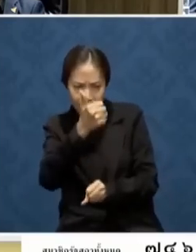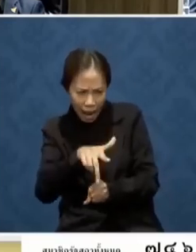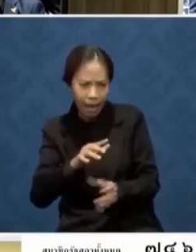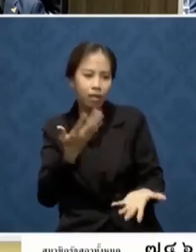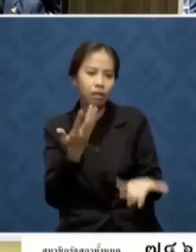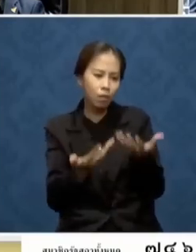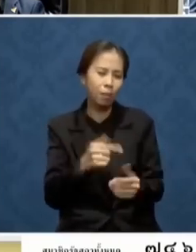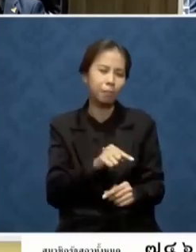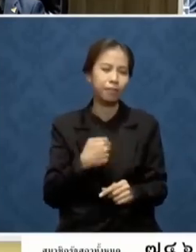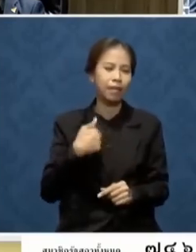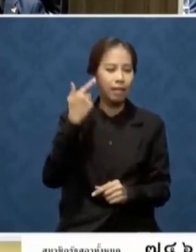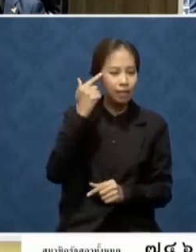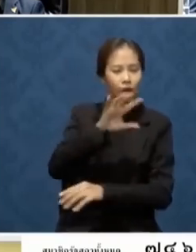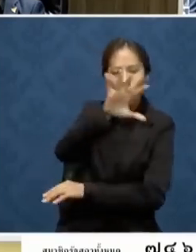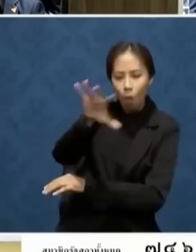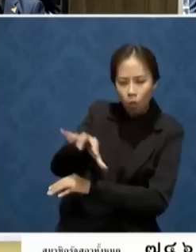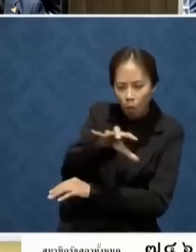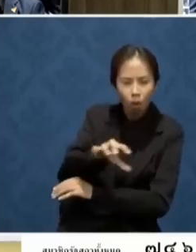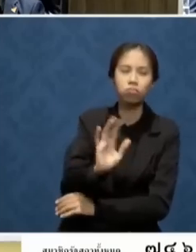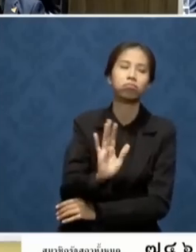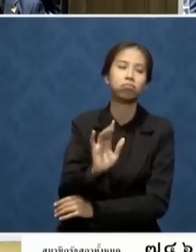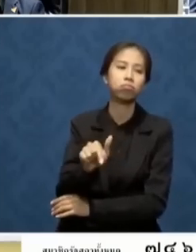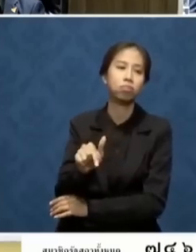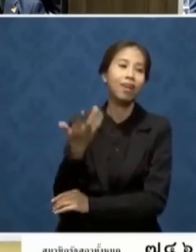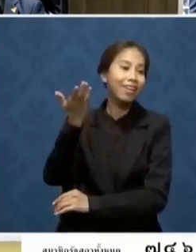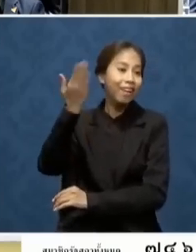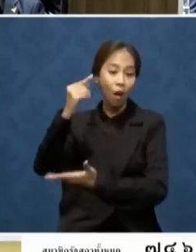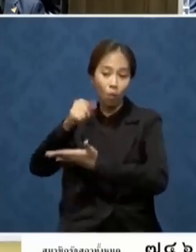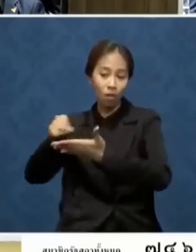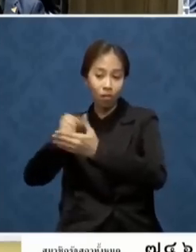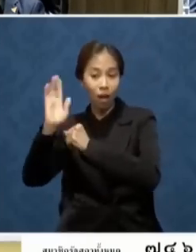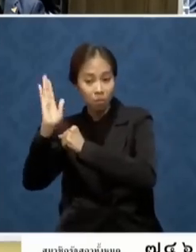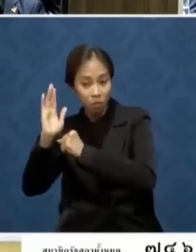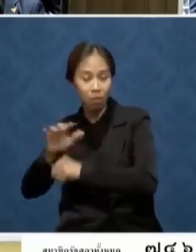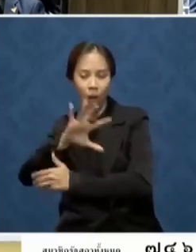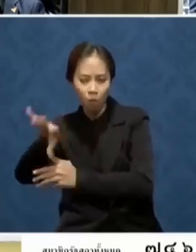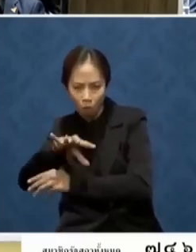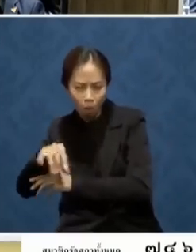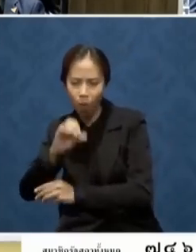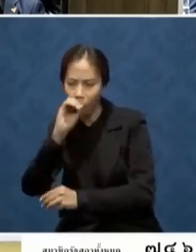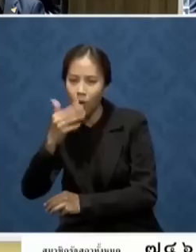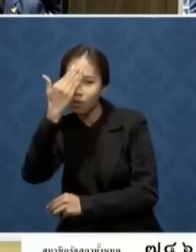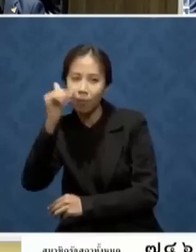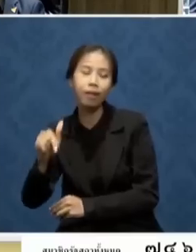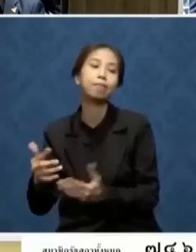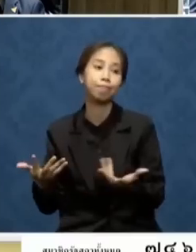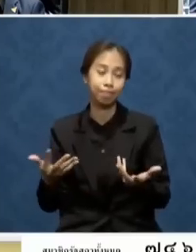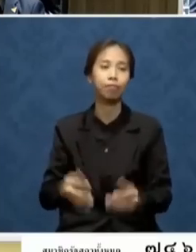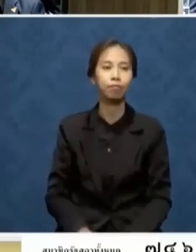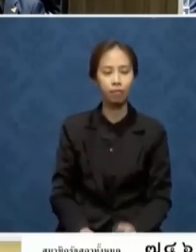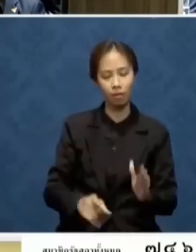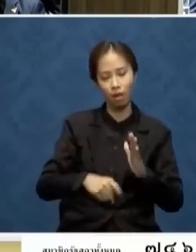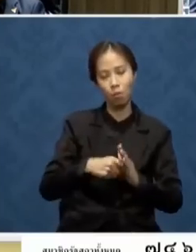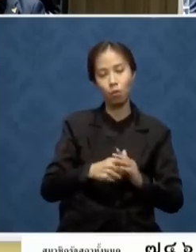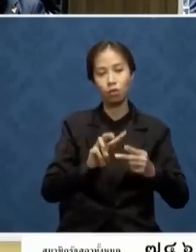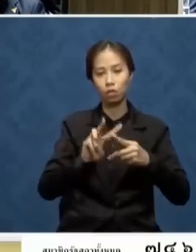เนี่ยก็ไม่ควรไปหลอกประชาชนในช่วงเลือกตั้งนะคะแล้วก็ไม่ควรประกาศหาเสียงกับประชาชนไว้แต่แรกเหตุผลที่